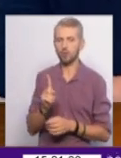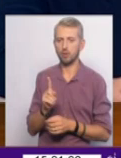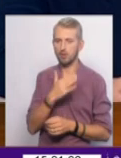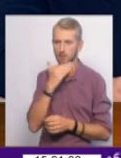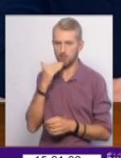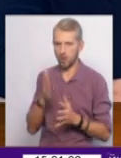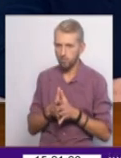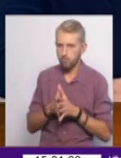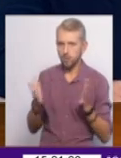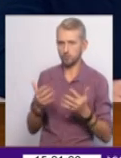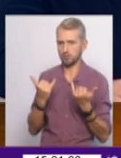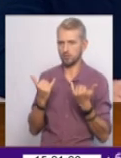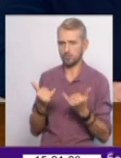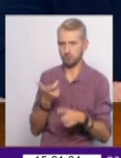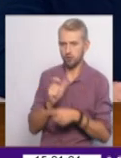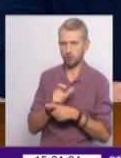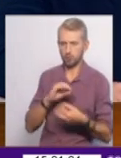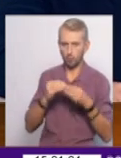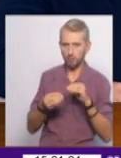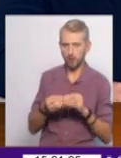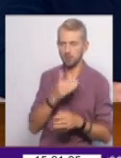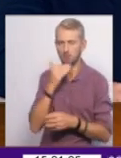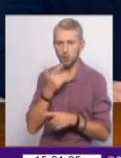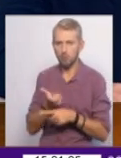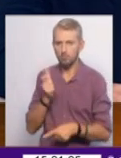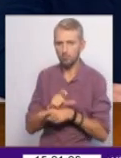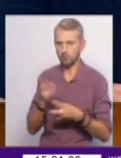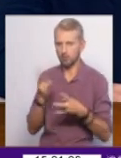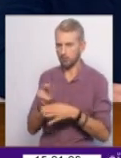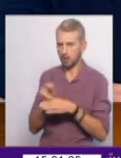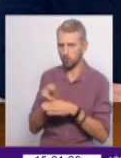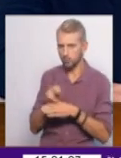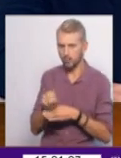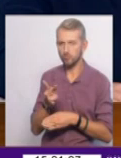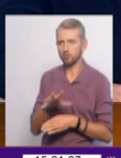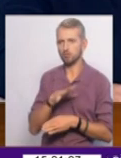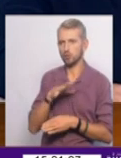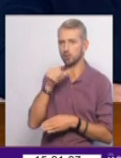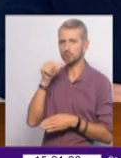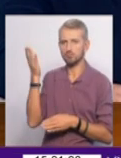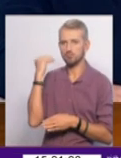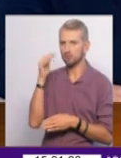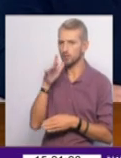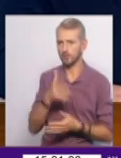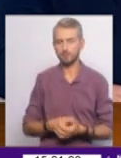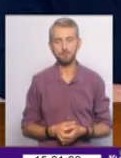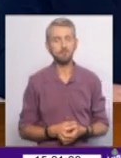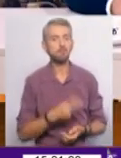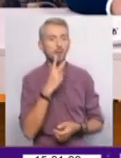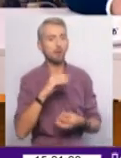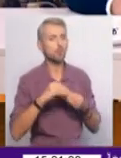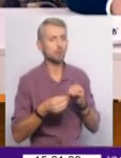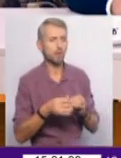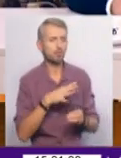набагато більше зараз ми бачимо цих проблем і набагато більше потрібно латати, ніж ми бачили ці проблеми минулих років. Дивіться, проблеми були